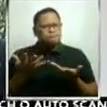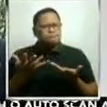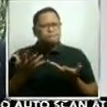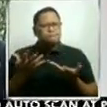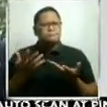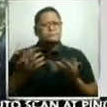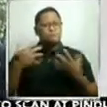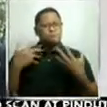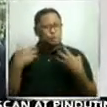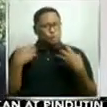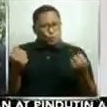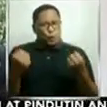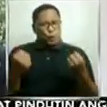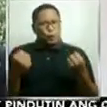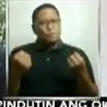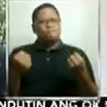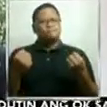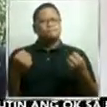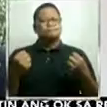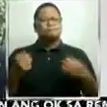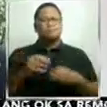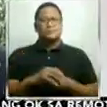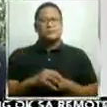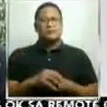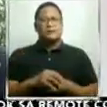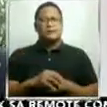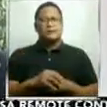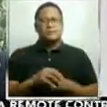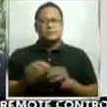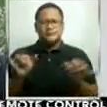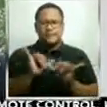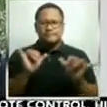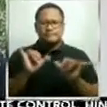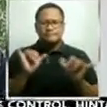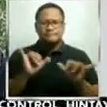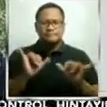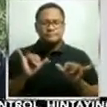maging malakas, matibay at saka